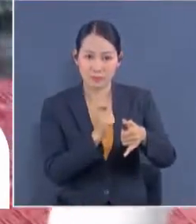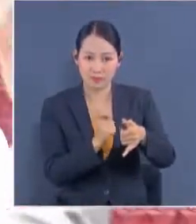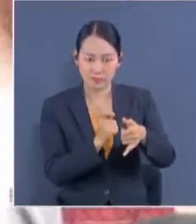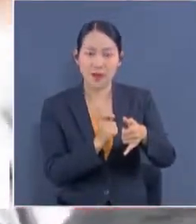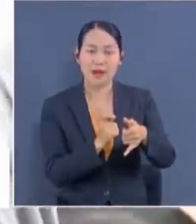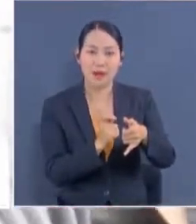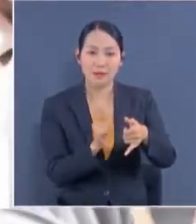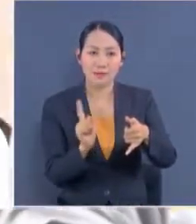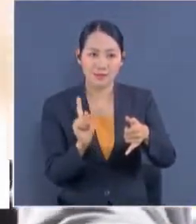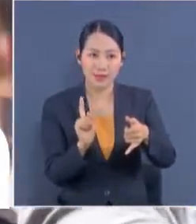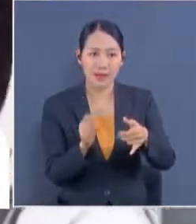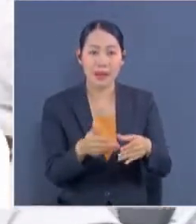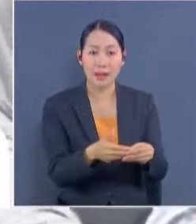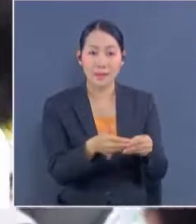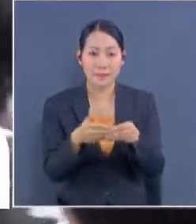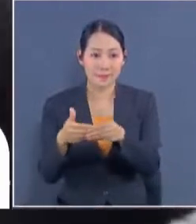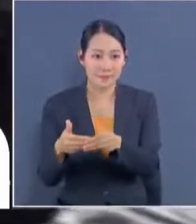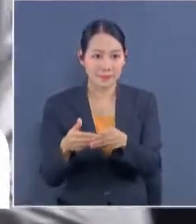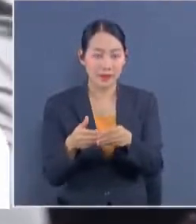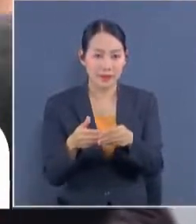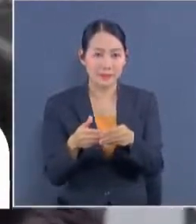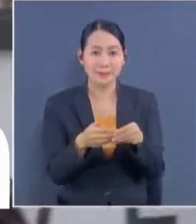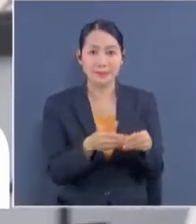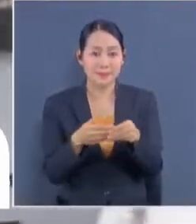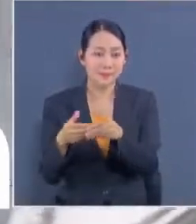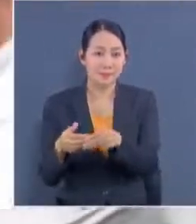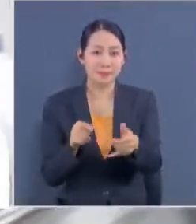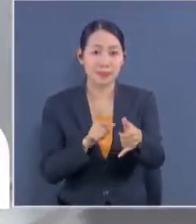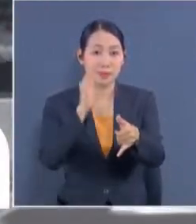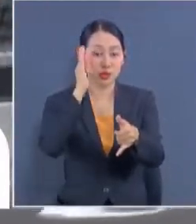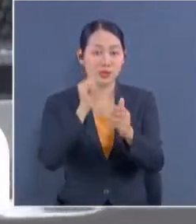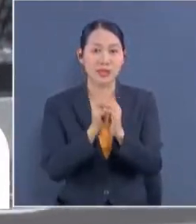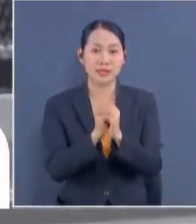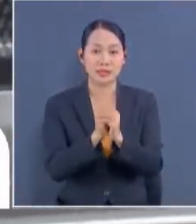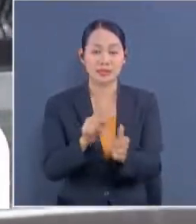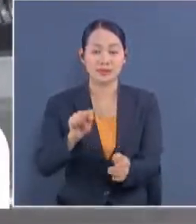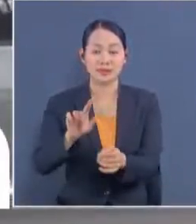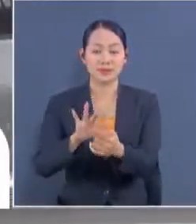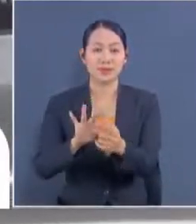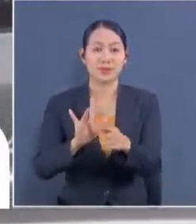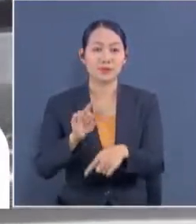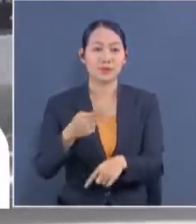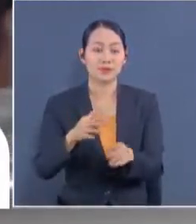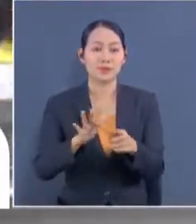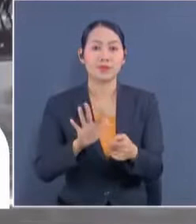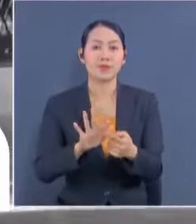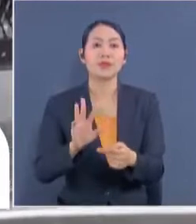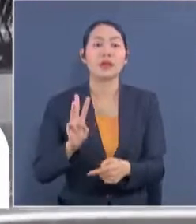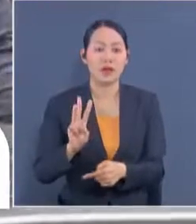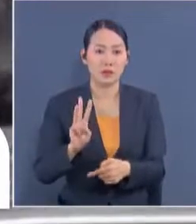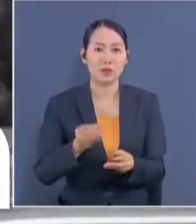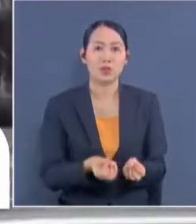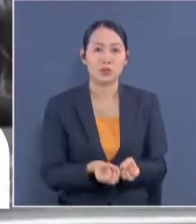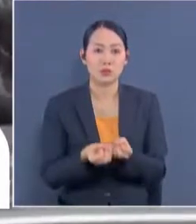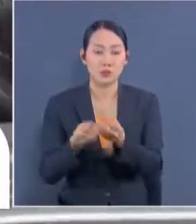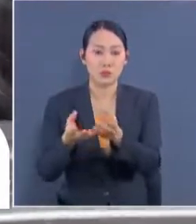ควบคุมตัวนายชัยนัทกรชัยนันท์หรือตู้ห่าวนักธุรกิจชาวจีนไปขออำนาจศาลอาญากรุงเทพใต้ฝากขังผัดแรกนะครับโด